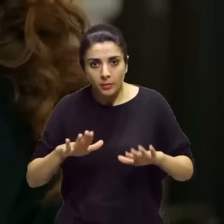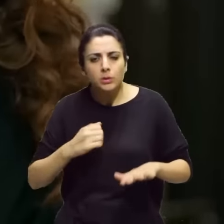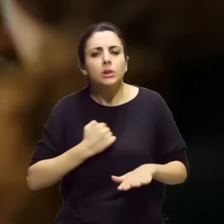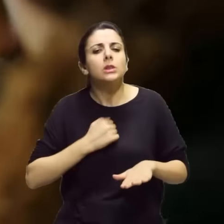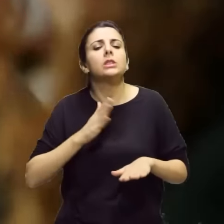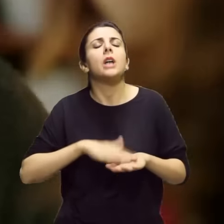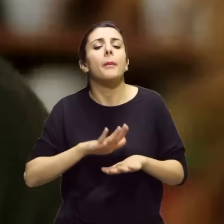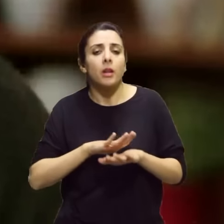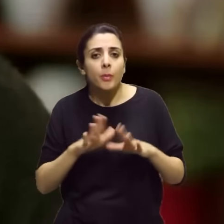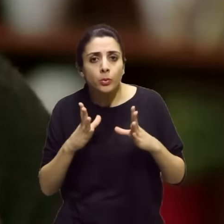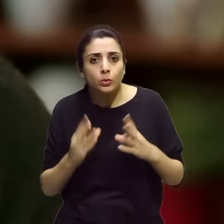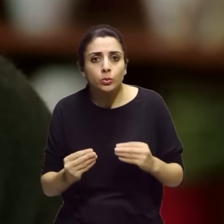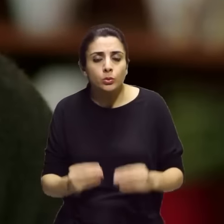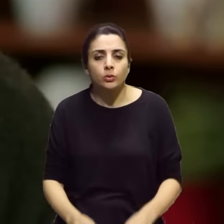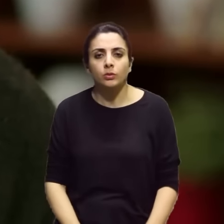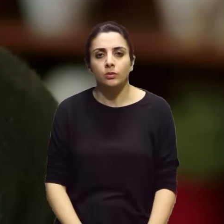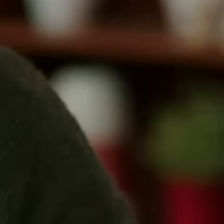Sıkma canını Fahriyeciğim.